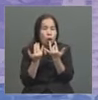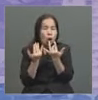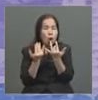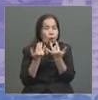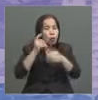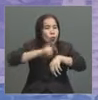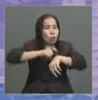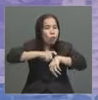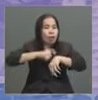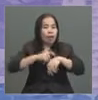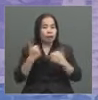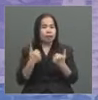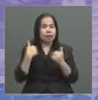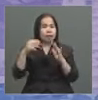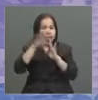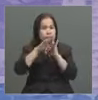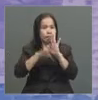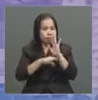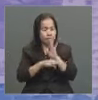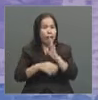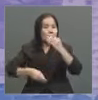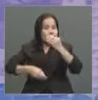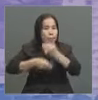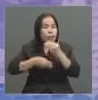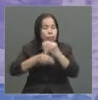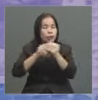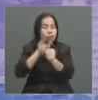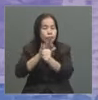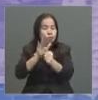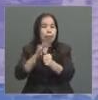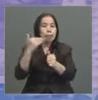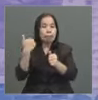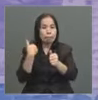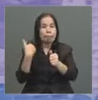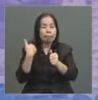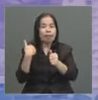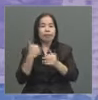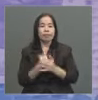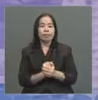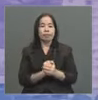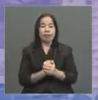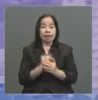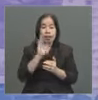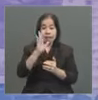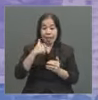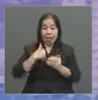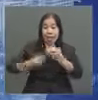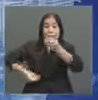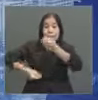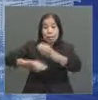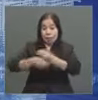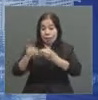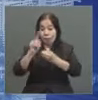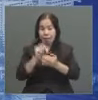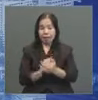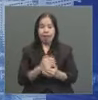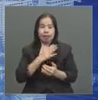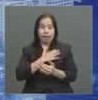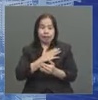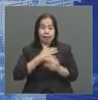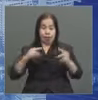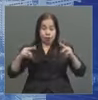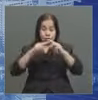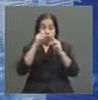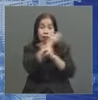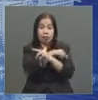หนึ่งว่าจะมีมาตรการอย่างไรบ้างนะในส่วนนี้ครับ กับเรียนเพิ่มเติมครับตรงนี้ถ้า